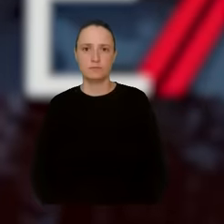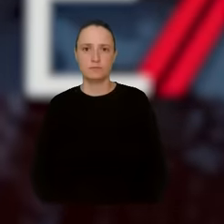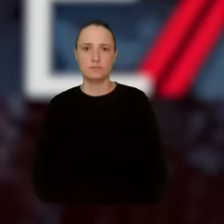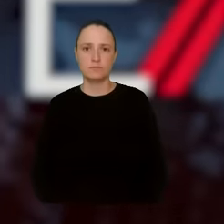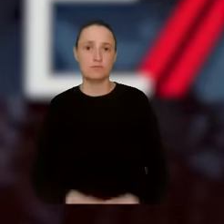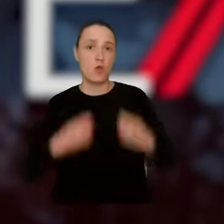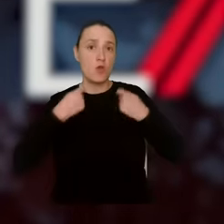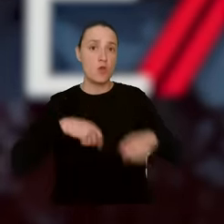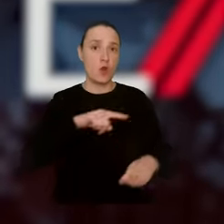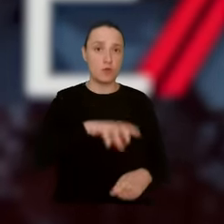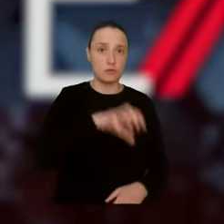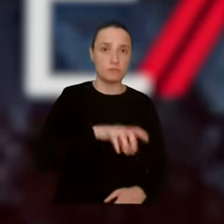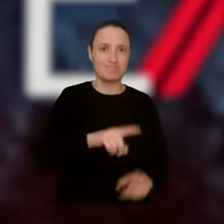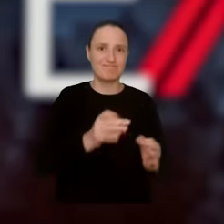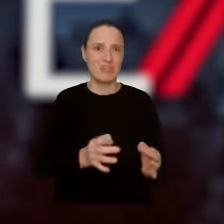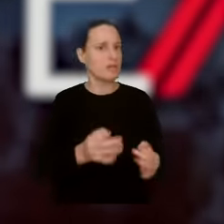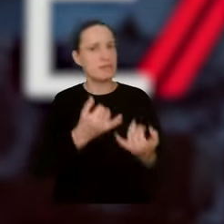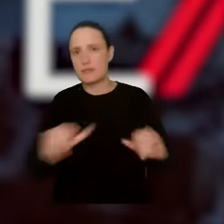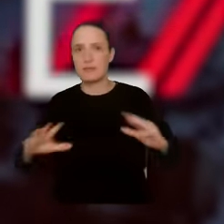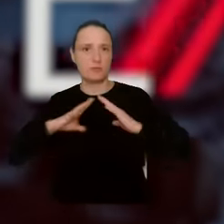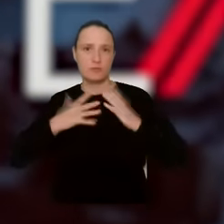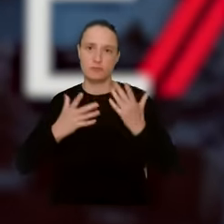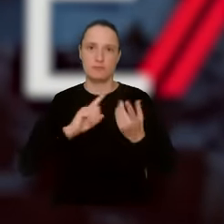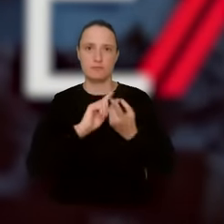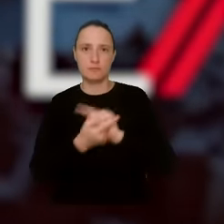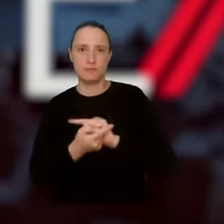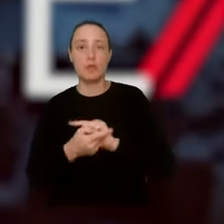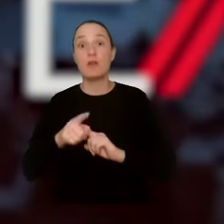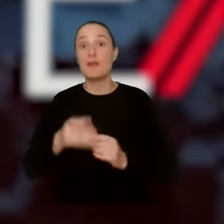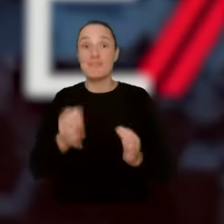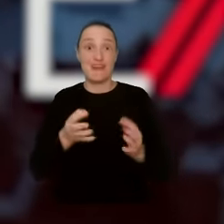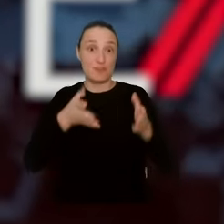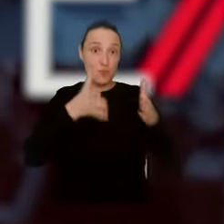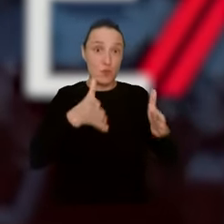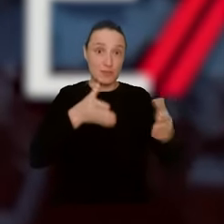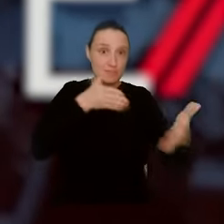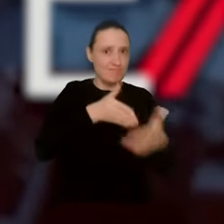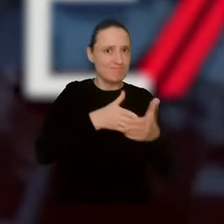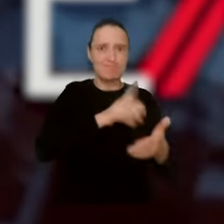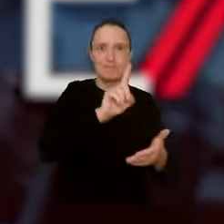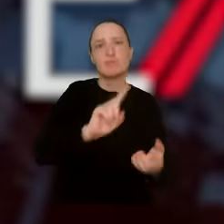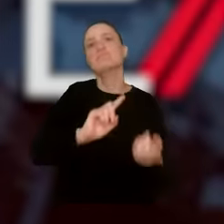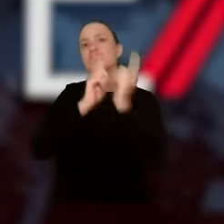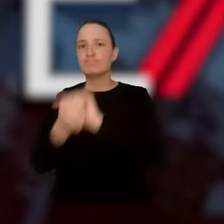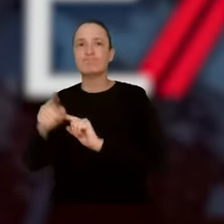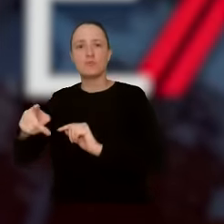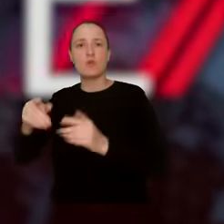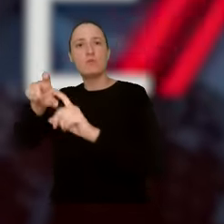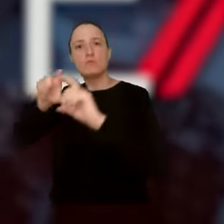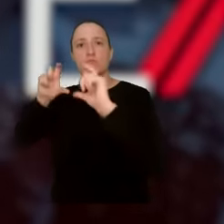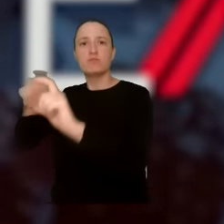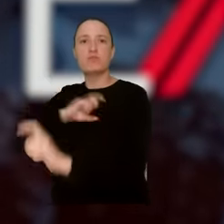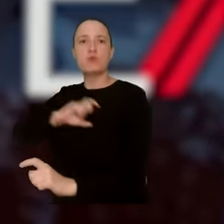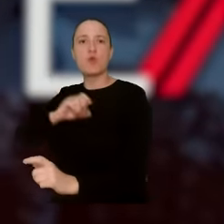Rolnicy zmieniają strategię w walce o swój i nasz byt. Zamiast blokować drogi, zaczęli wyrażać swoje niezadowolenie przed biurami posłów.